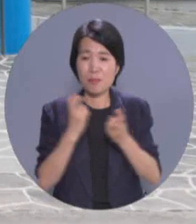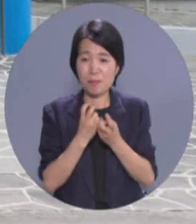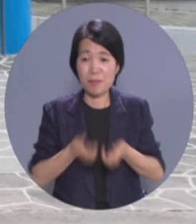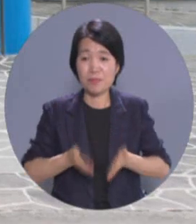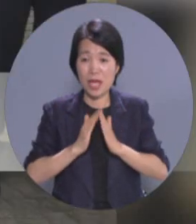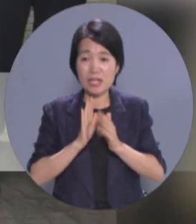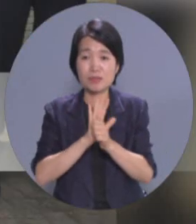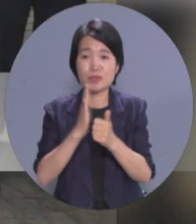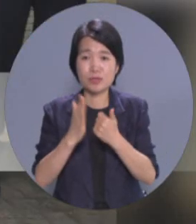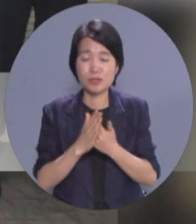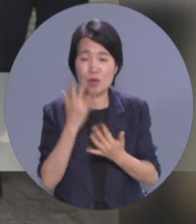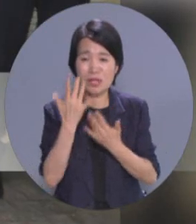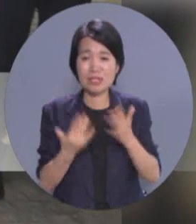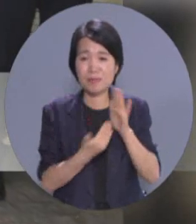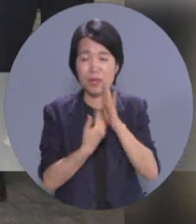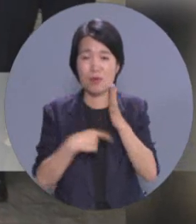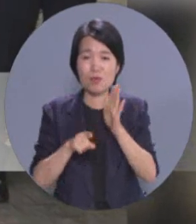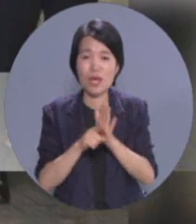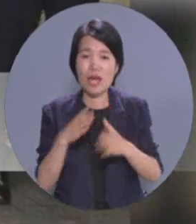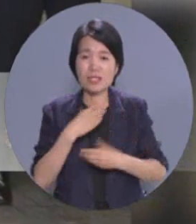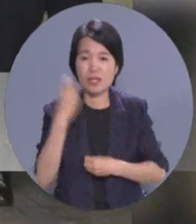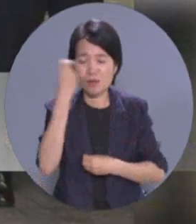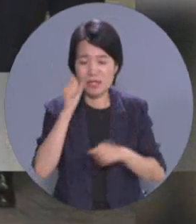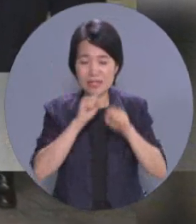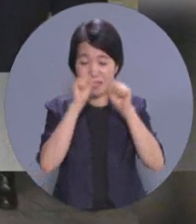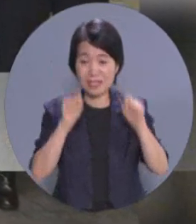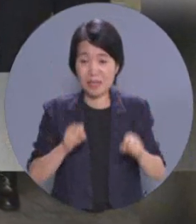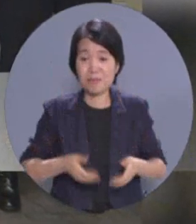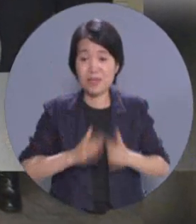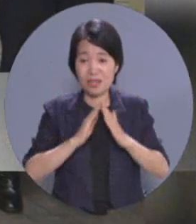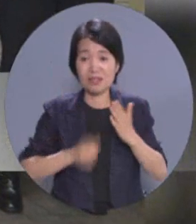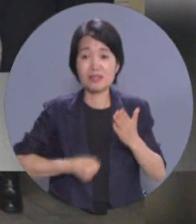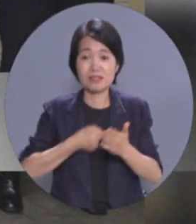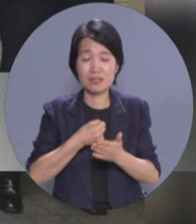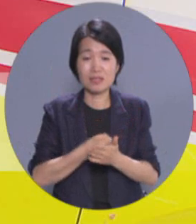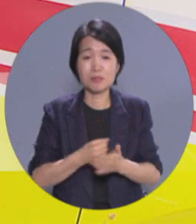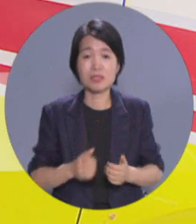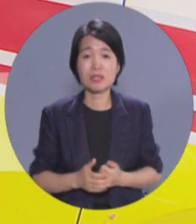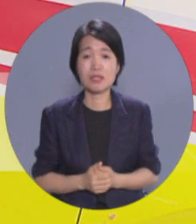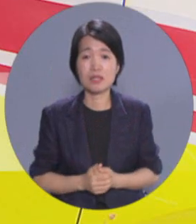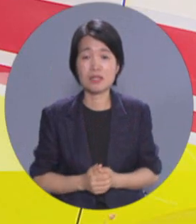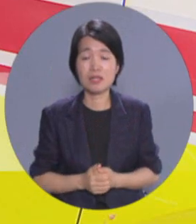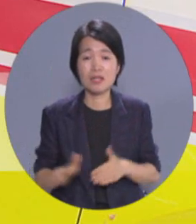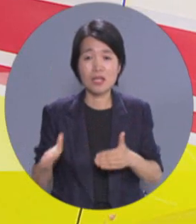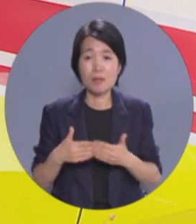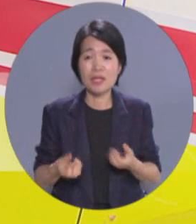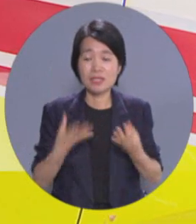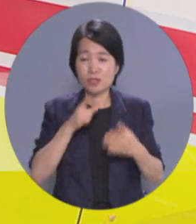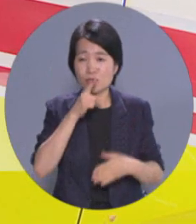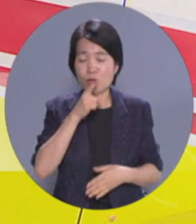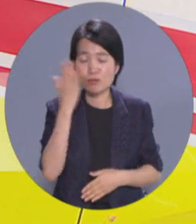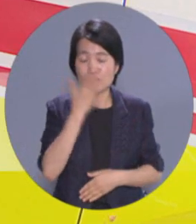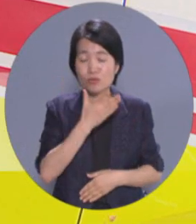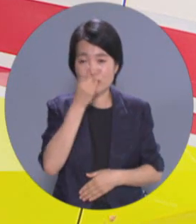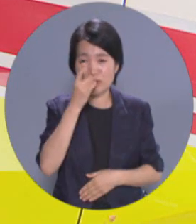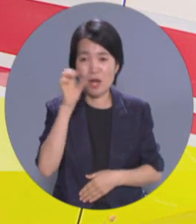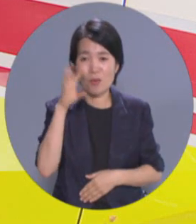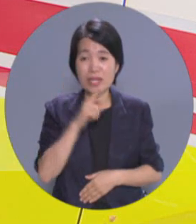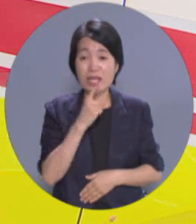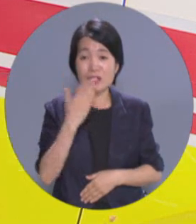협력하고 화재예방을 위한 안전관리 체계 등을 구축하기로 했습니다 협약식에는 여수 순천